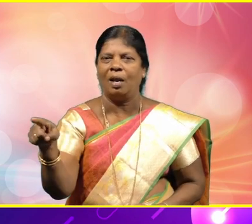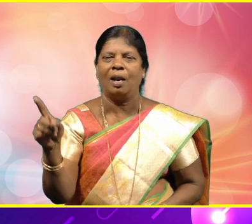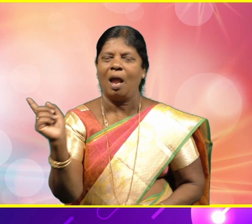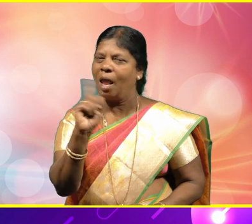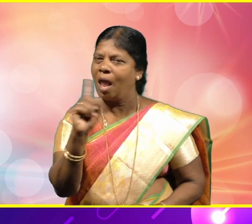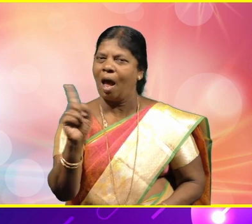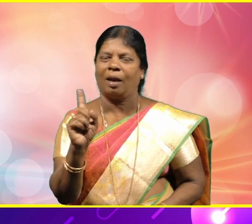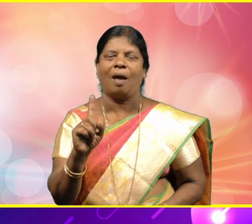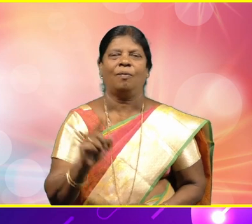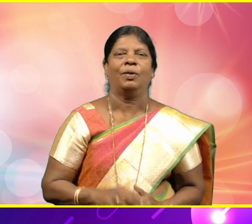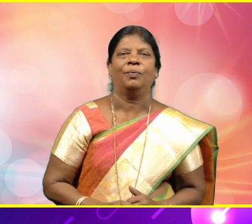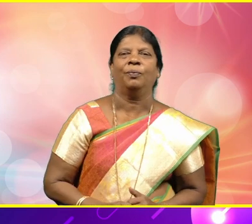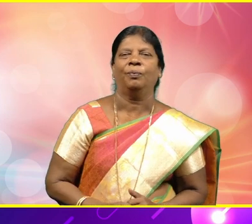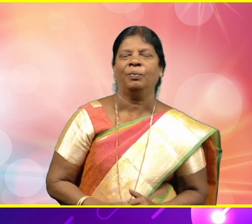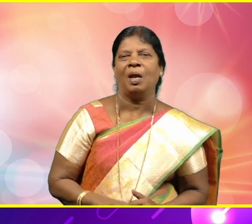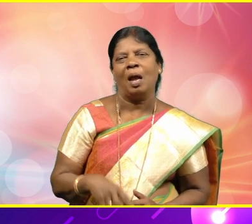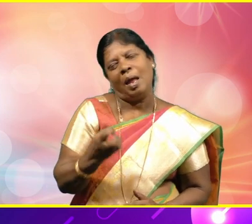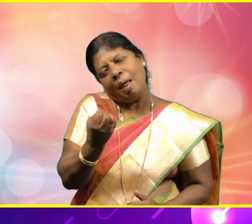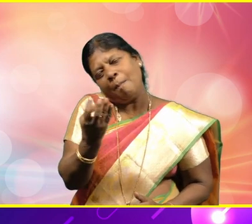உங்களில் யாருக்காவது